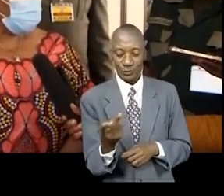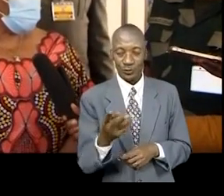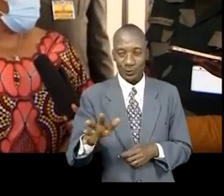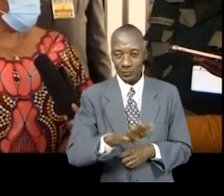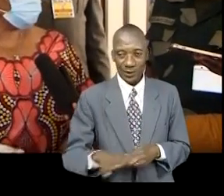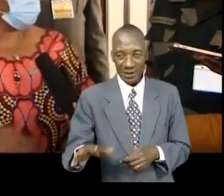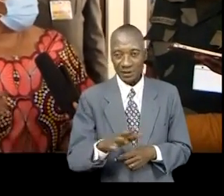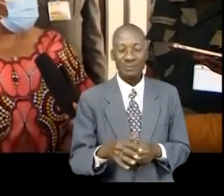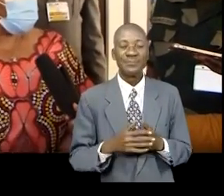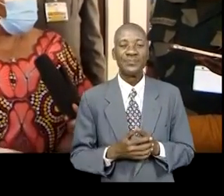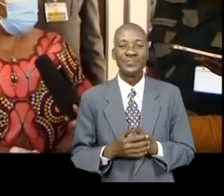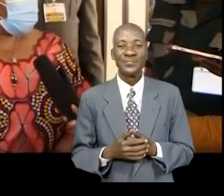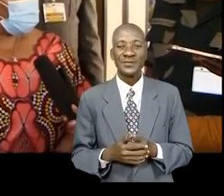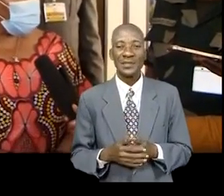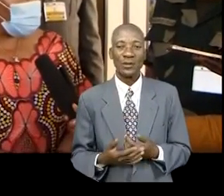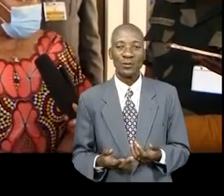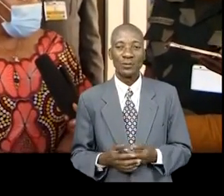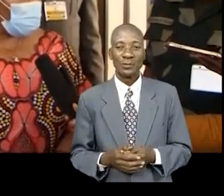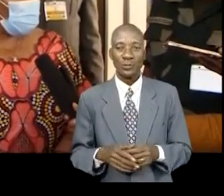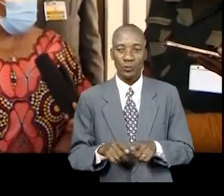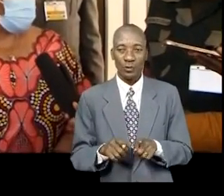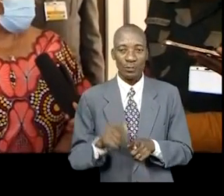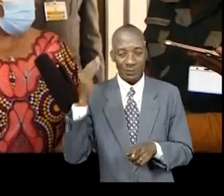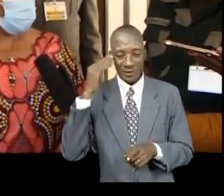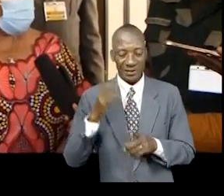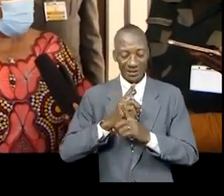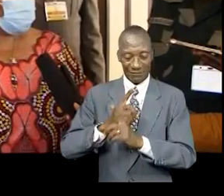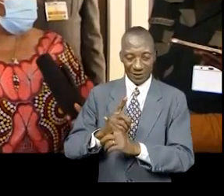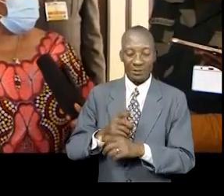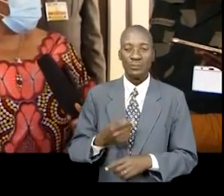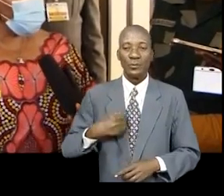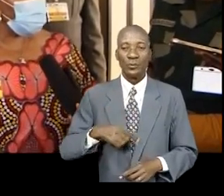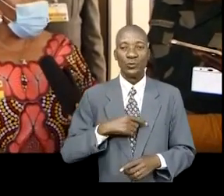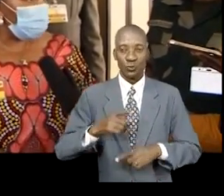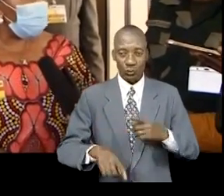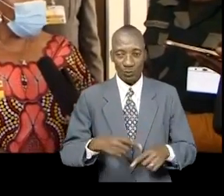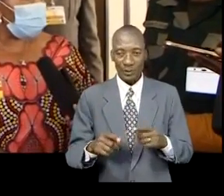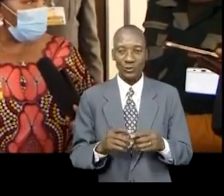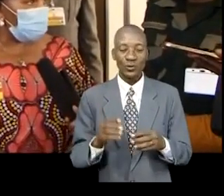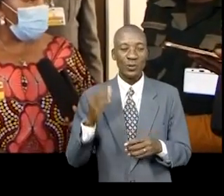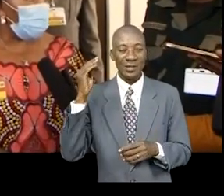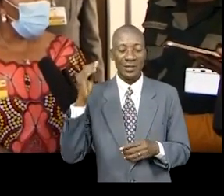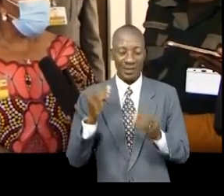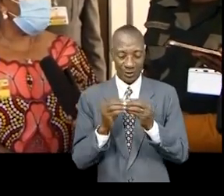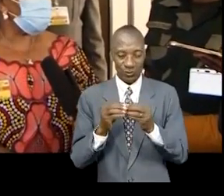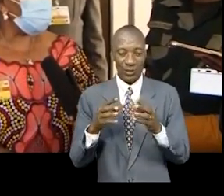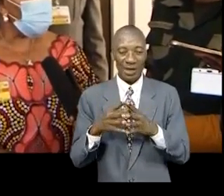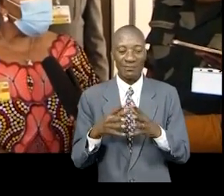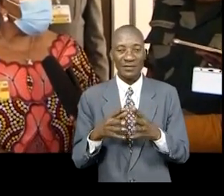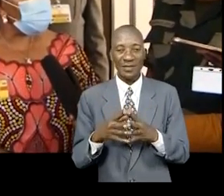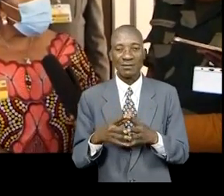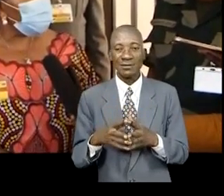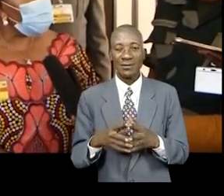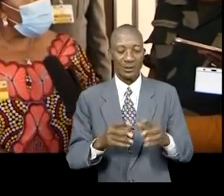tant que ministre de la Défense, commencé notre réunion en bilatéral avec la